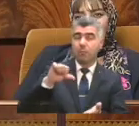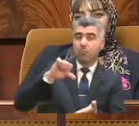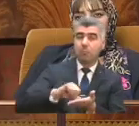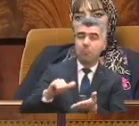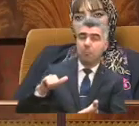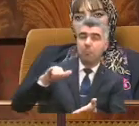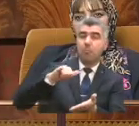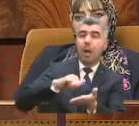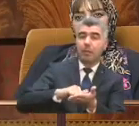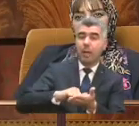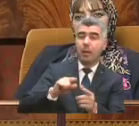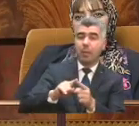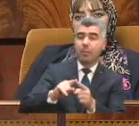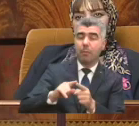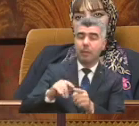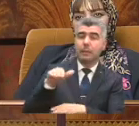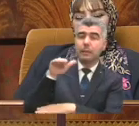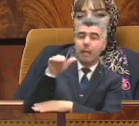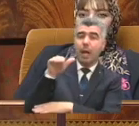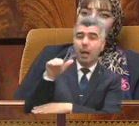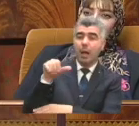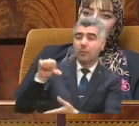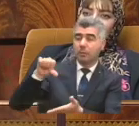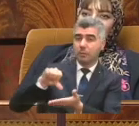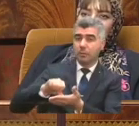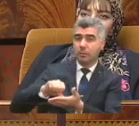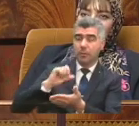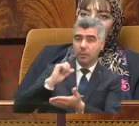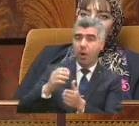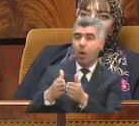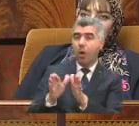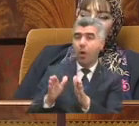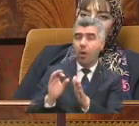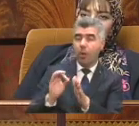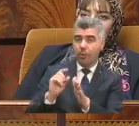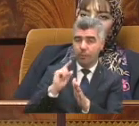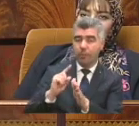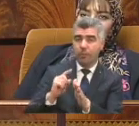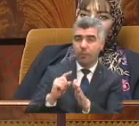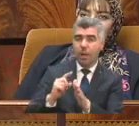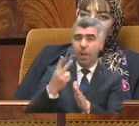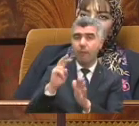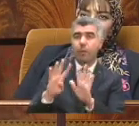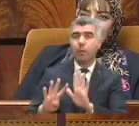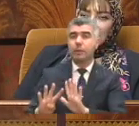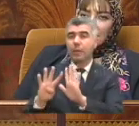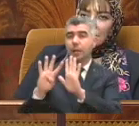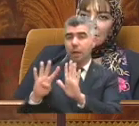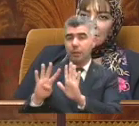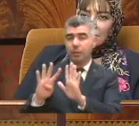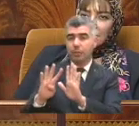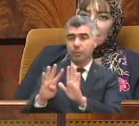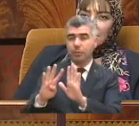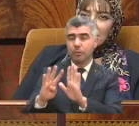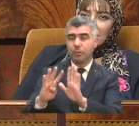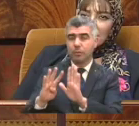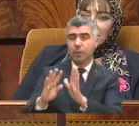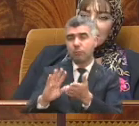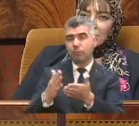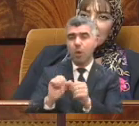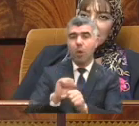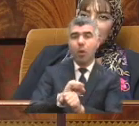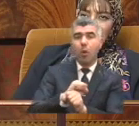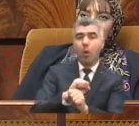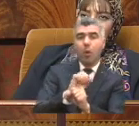بوعرفة، اللي هذا المطار اللي كان تم الفتح ديالو في بداية 2019، ومع الظروف ديال كورونا